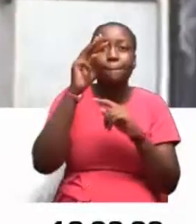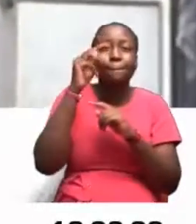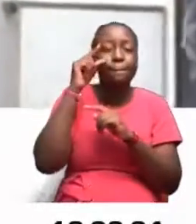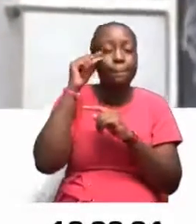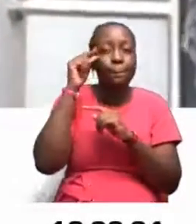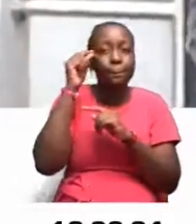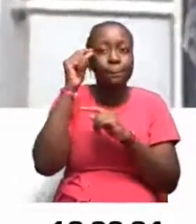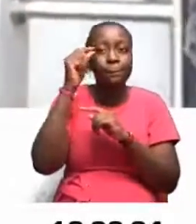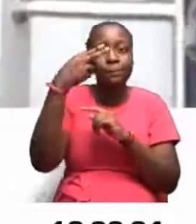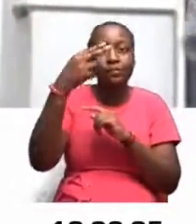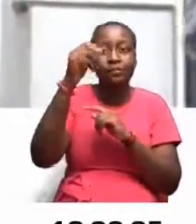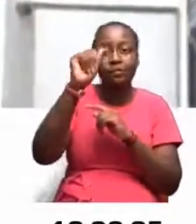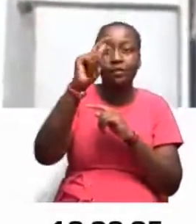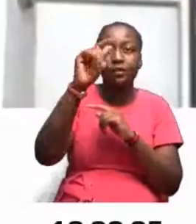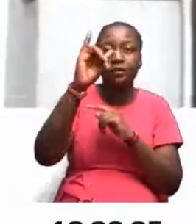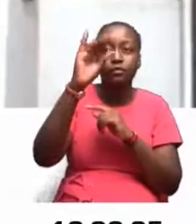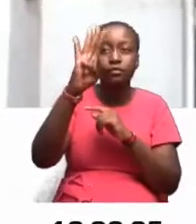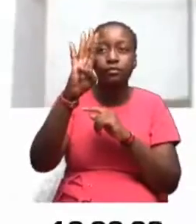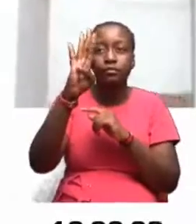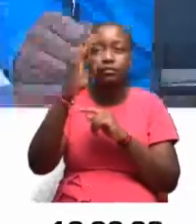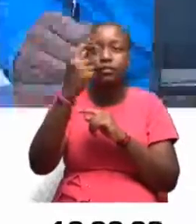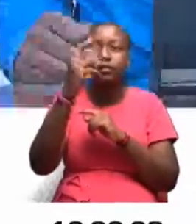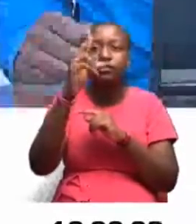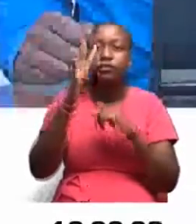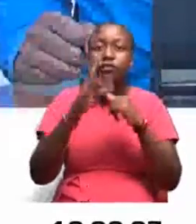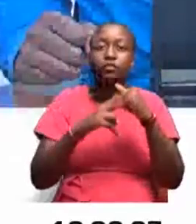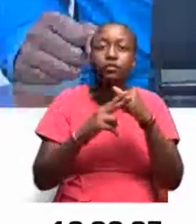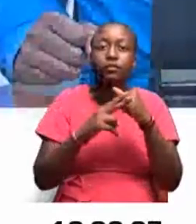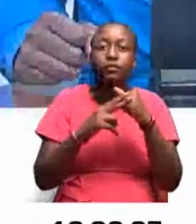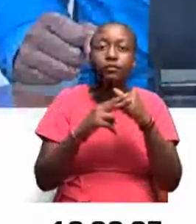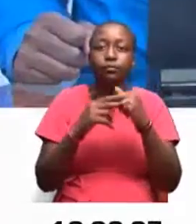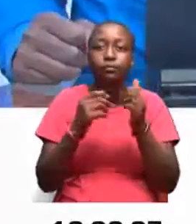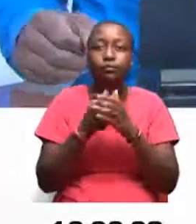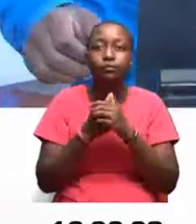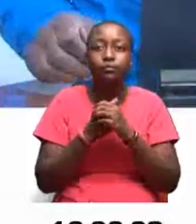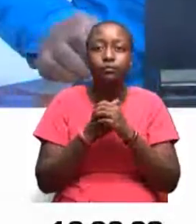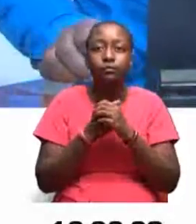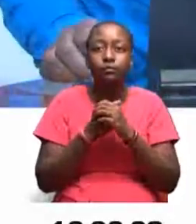Atib Abdullah, nikiarifia TV 47. Namshukuru sana mwandishi wetu.